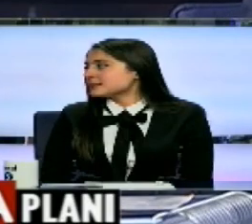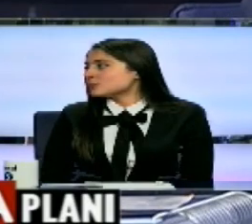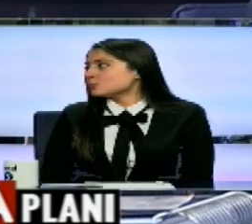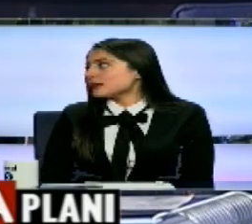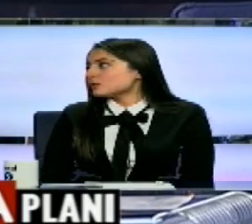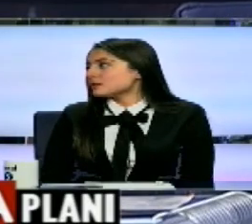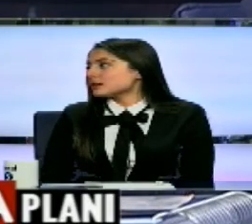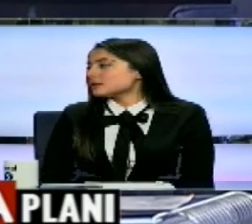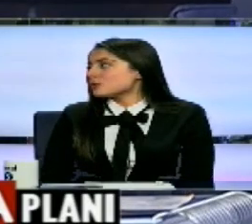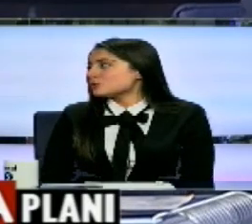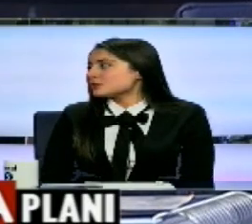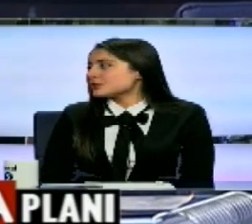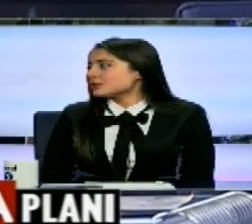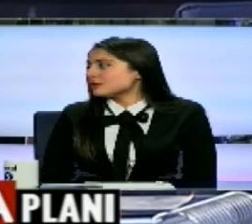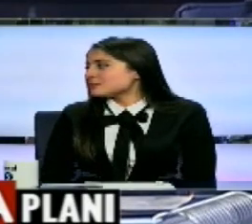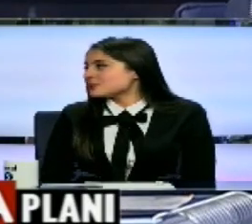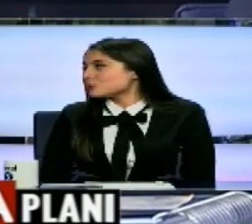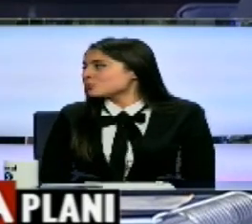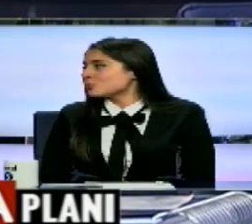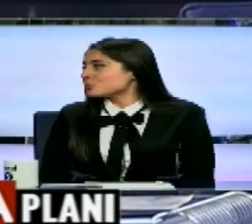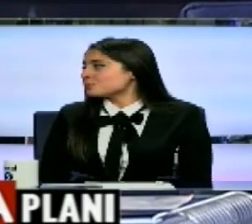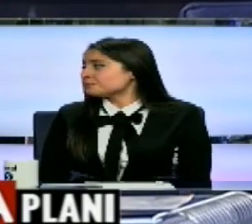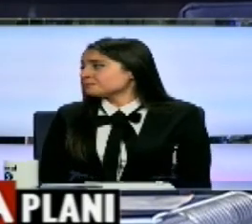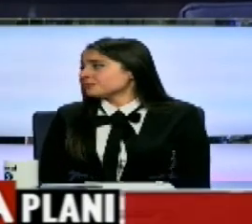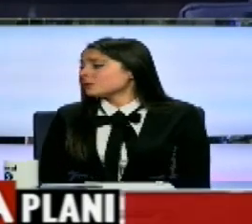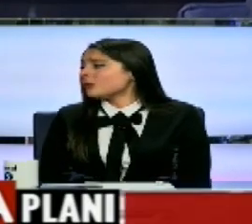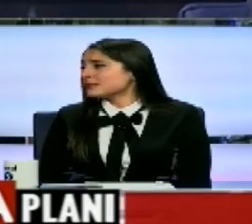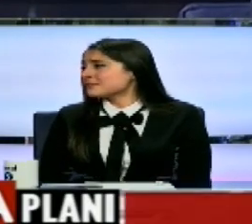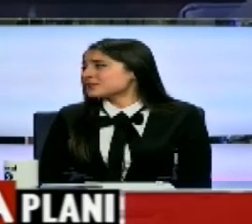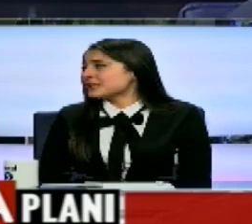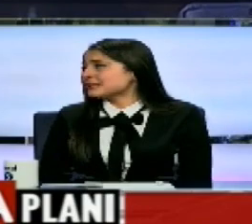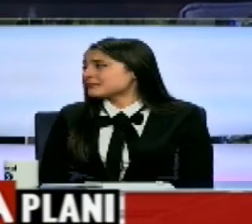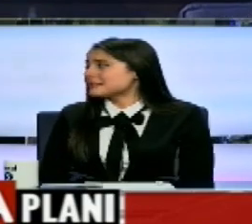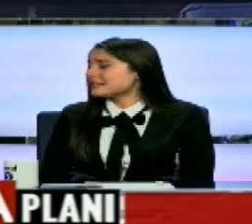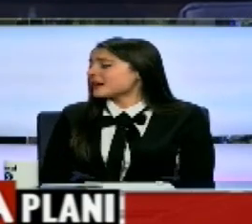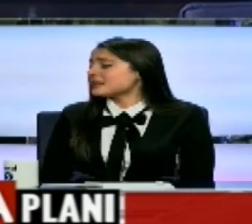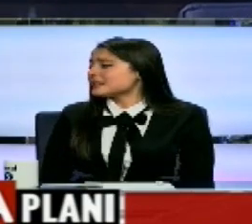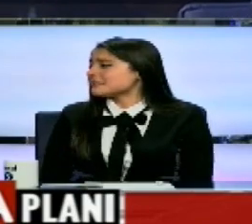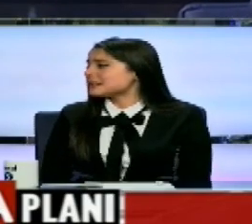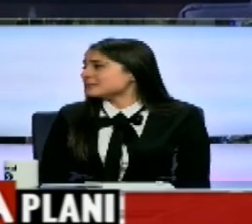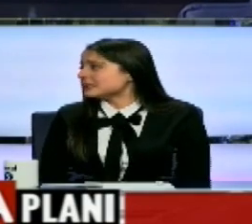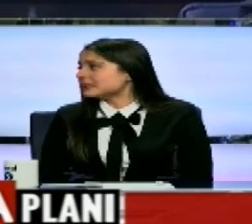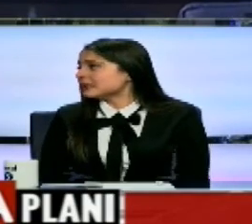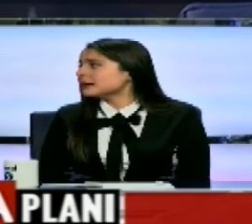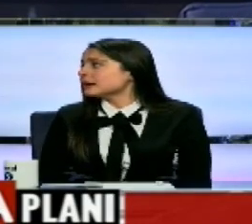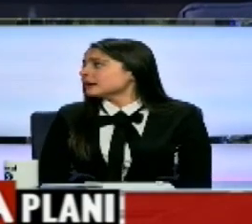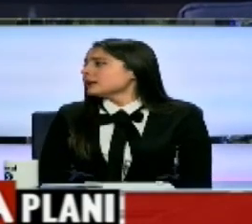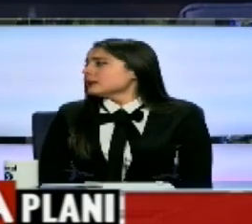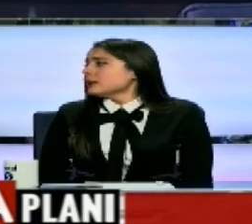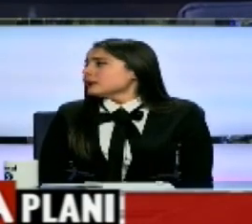bıraktı. Buradan onlara sonsuz teşekkürlerimizi sunuyoruz. Dualarımız şehitlerimizle ve gazilerimizle birlikte.